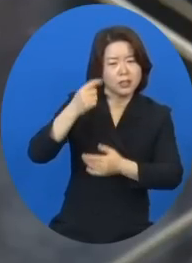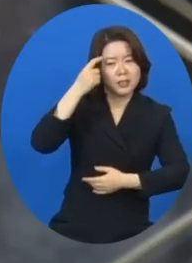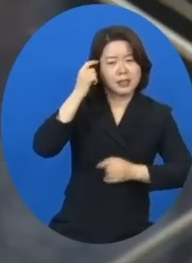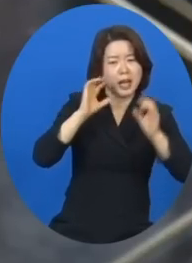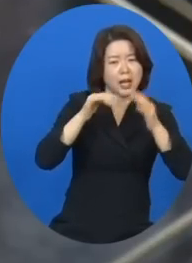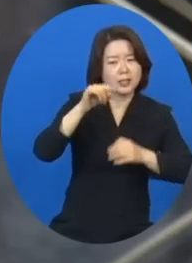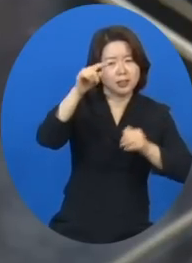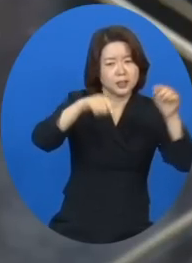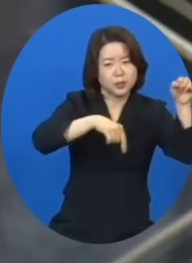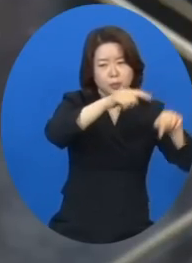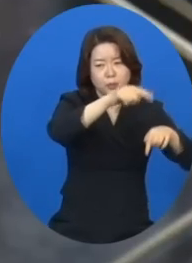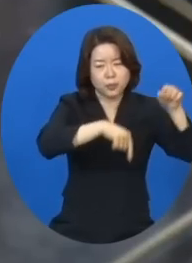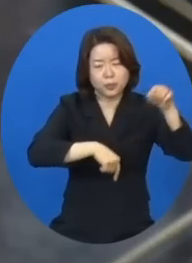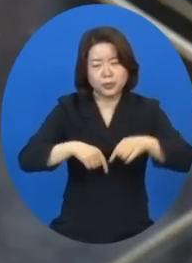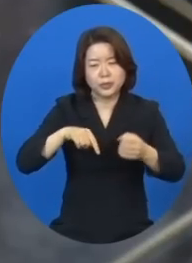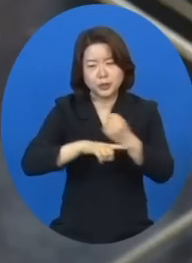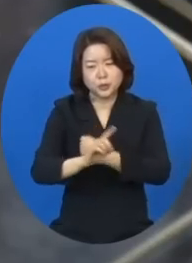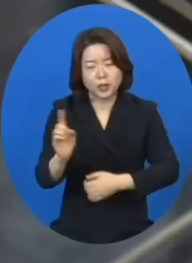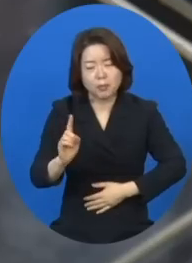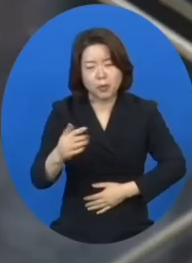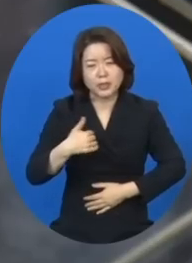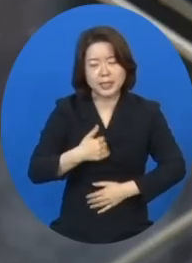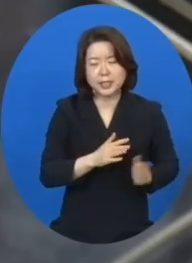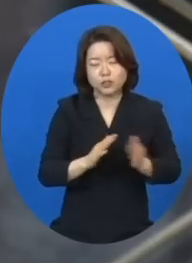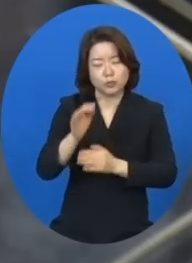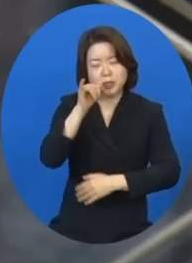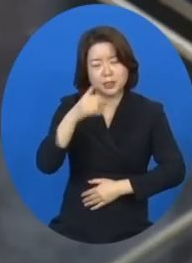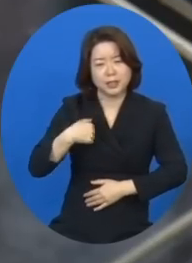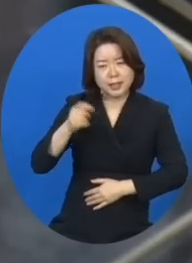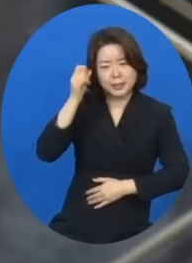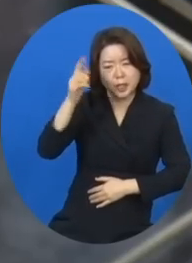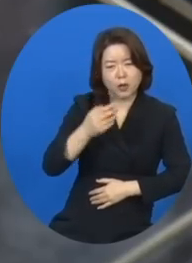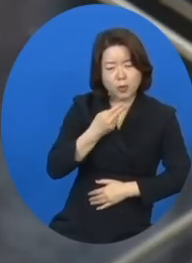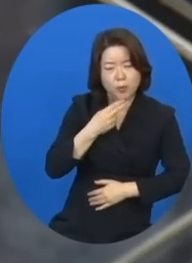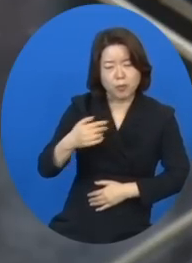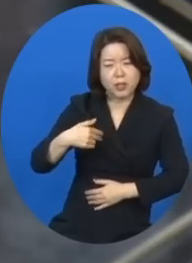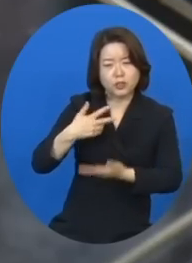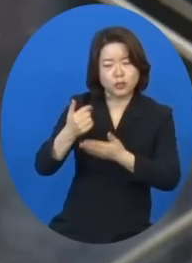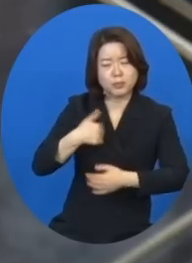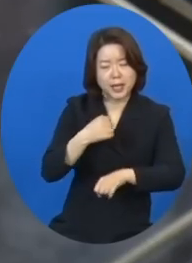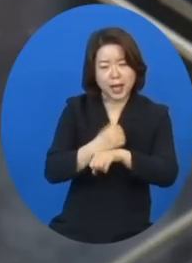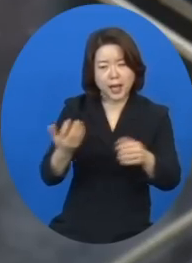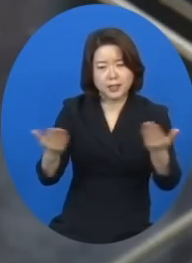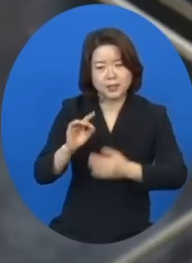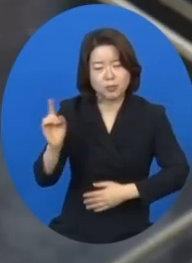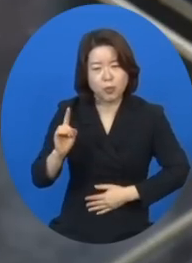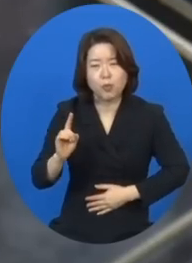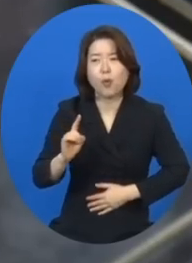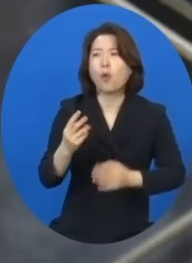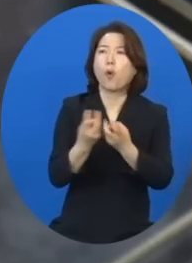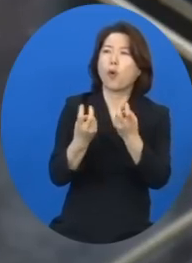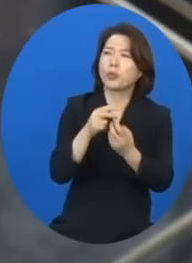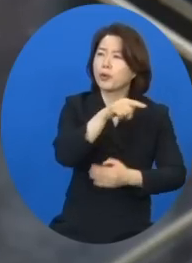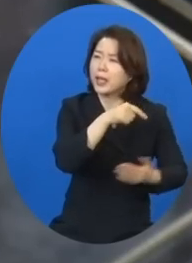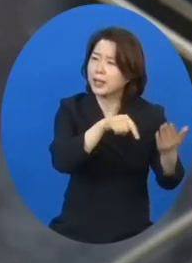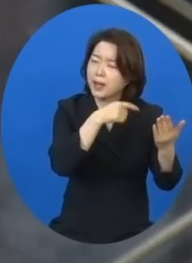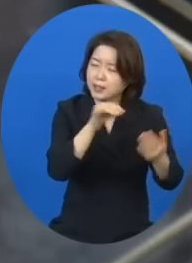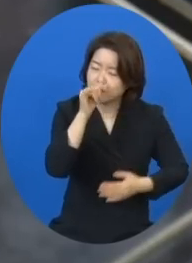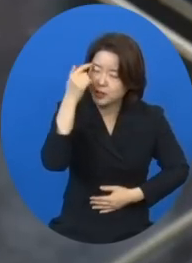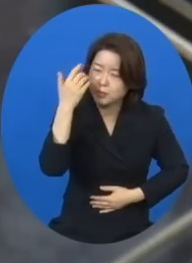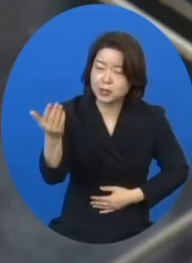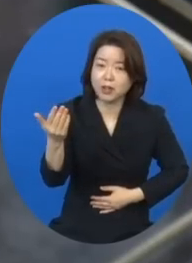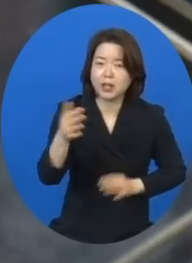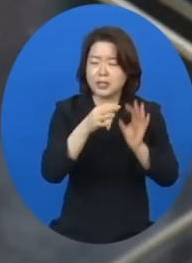준비가 되었나요? 제게 탁월함이 없는데요. 주님 제가 무엇을 해야 하지요? 어떻게 해야 하지요? 끊임없이